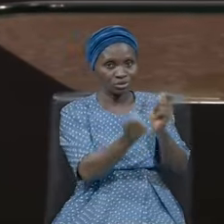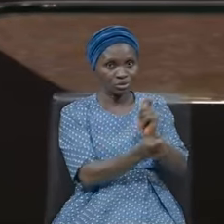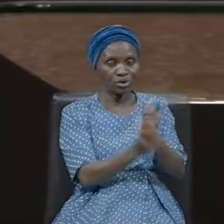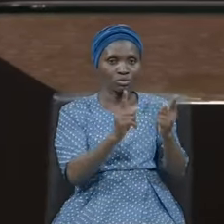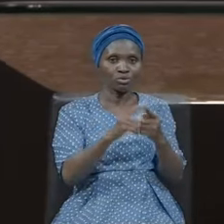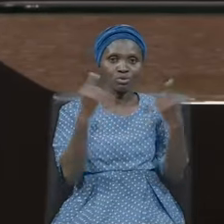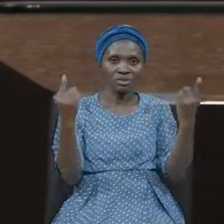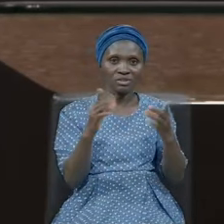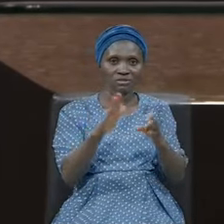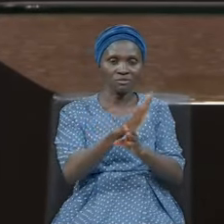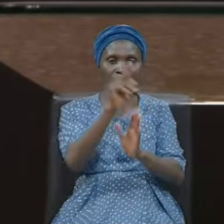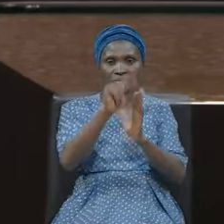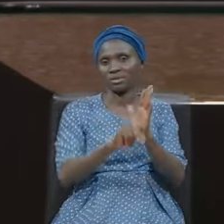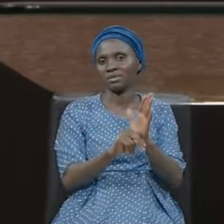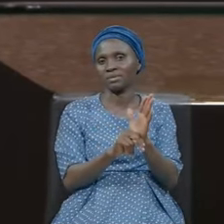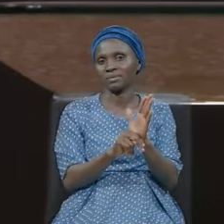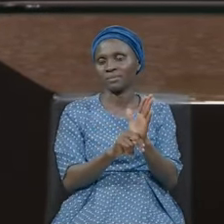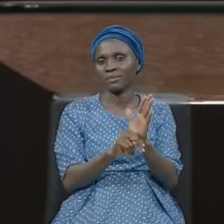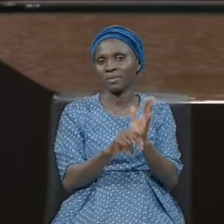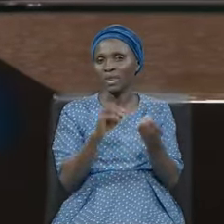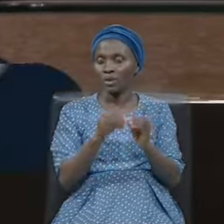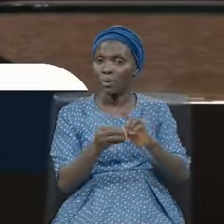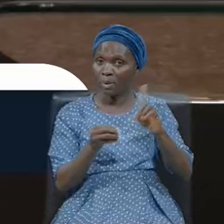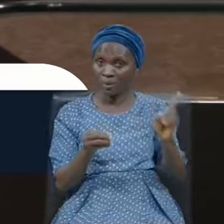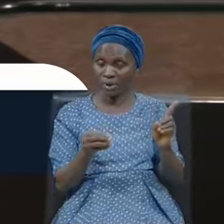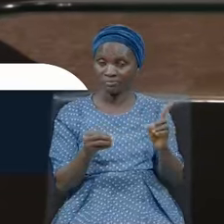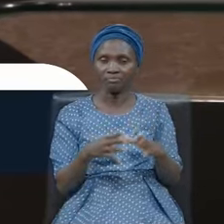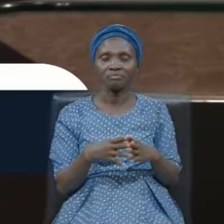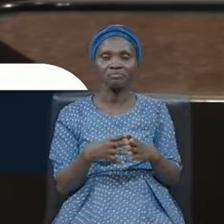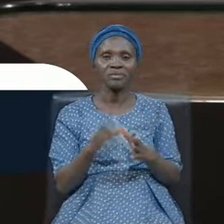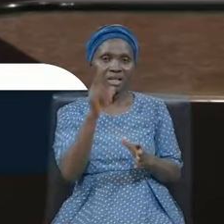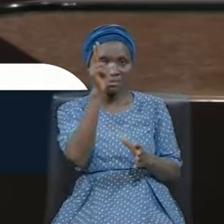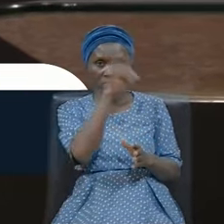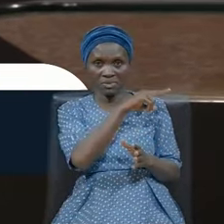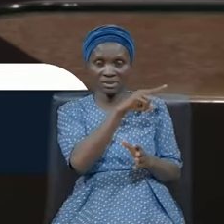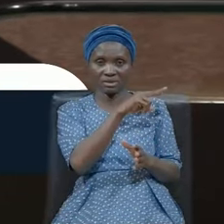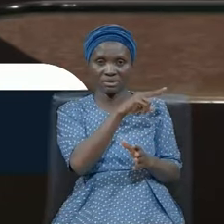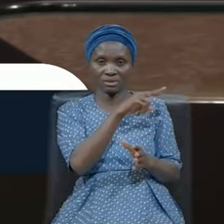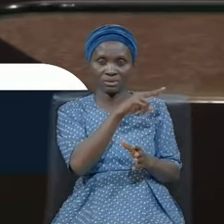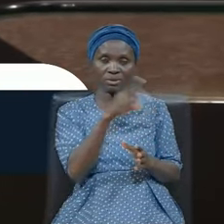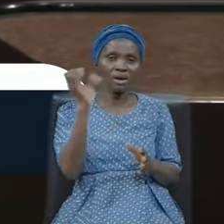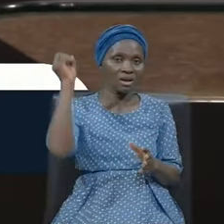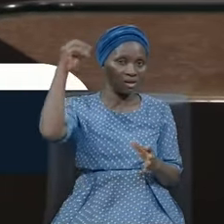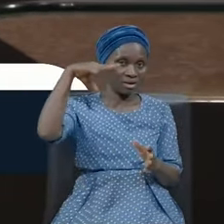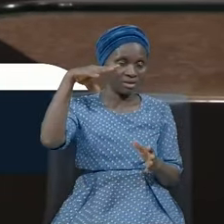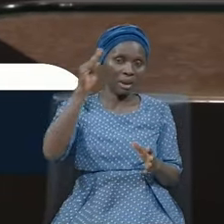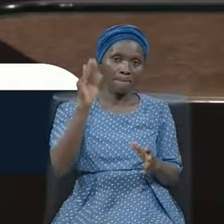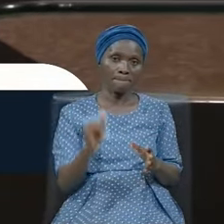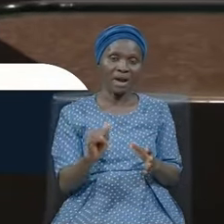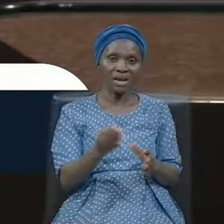ici. Numéro 1, nous allons voir la grâce mal comprise par